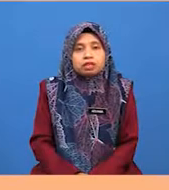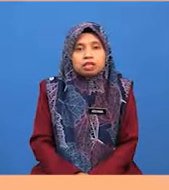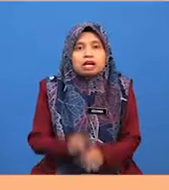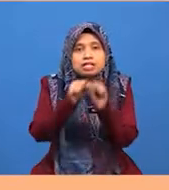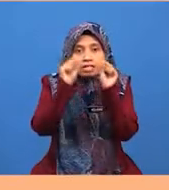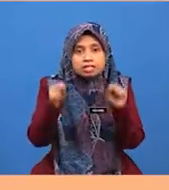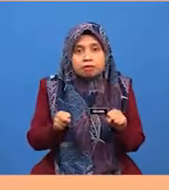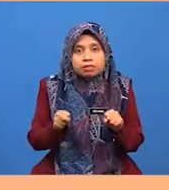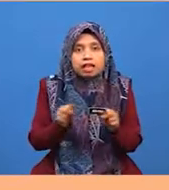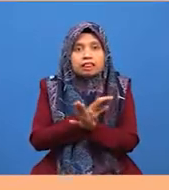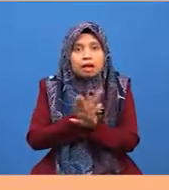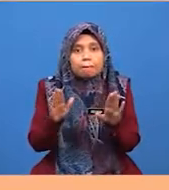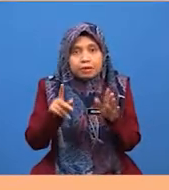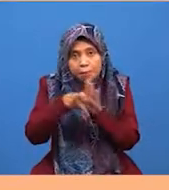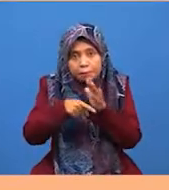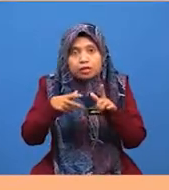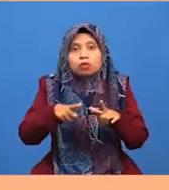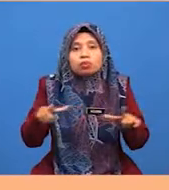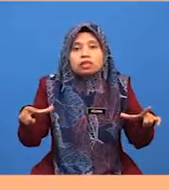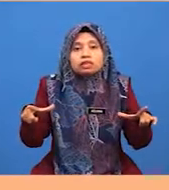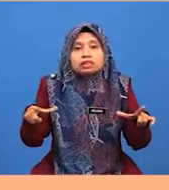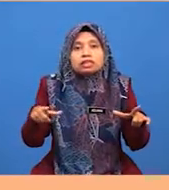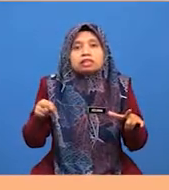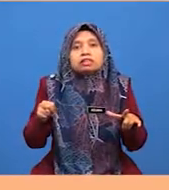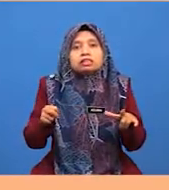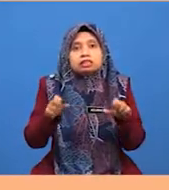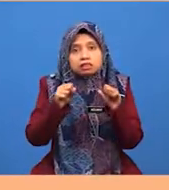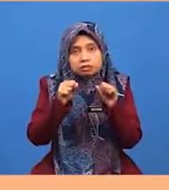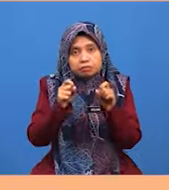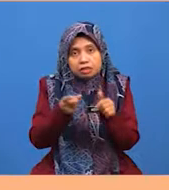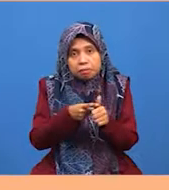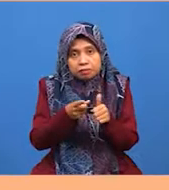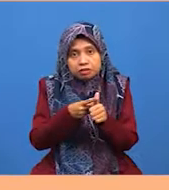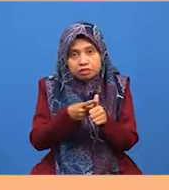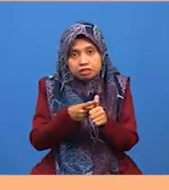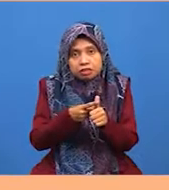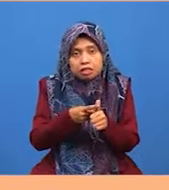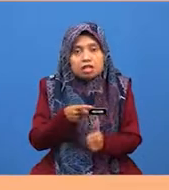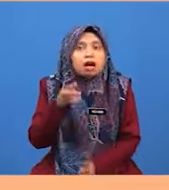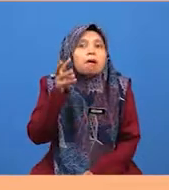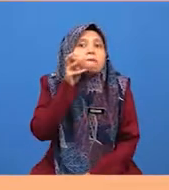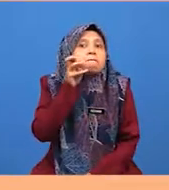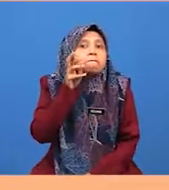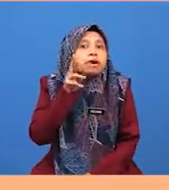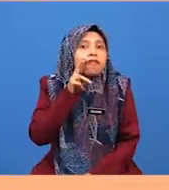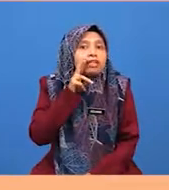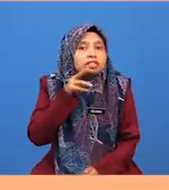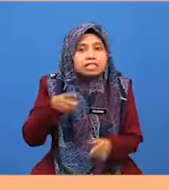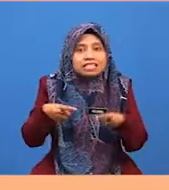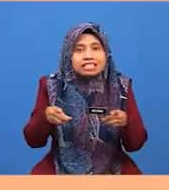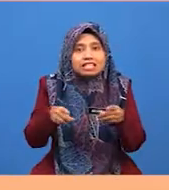Subjek tanpa perluasan pertama ialah Mary sedang